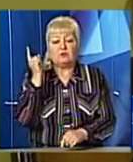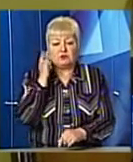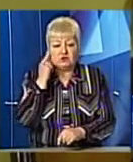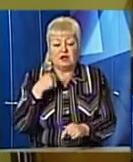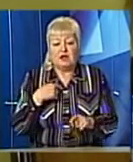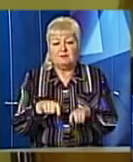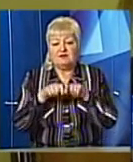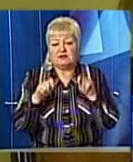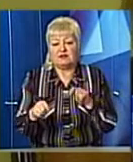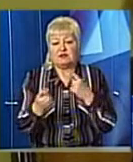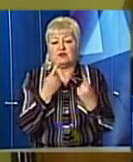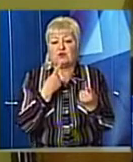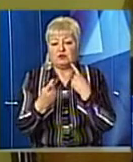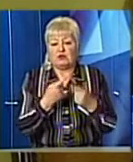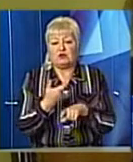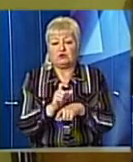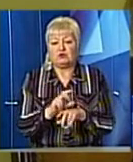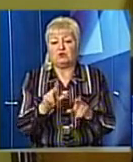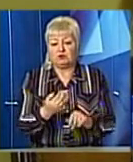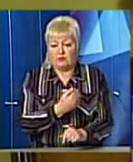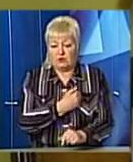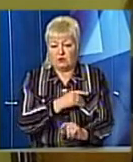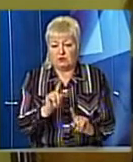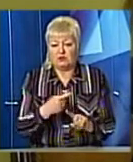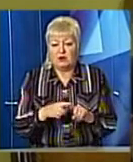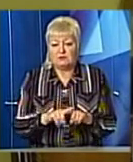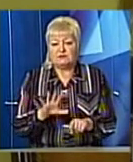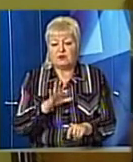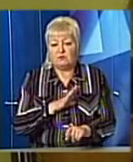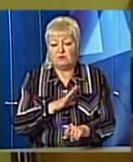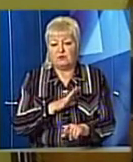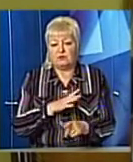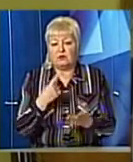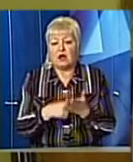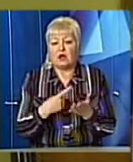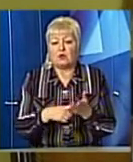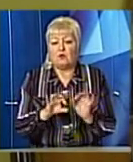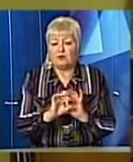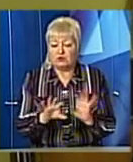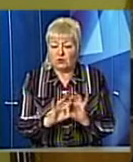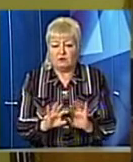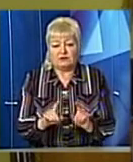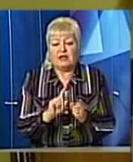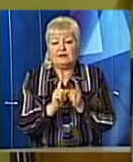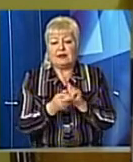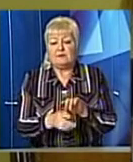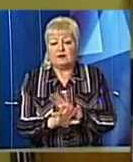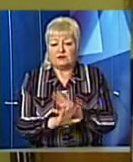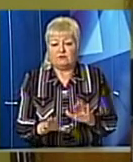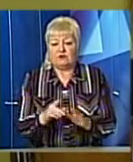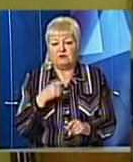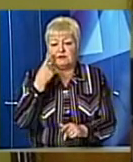до діалогу. І дуже би хотіли, щоб цей діалог був конструктивним, аргументованим і не перетворювався на